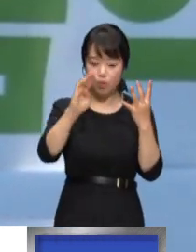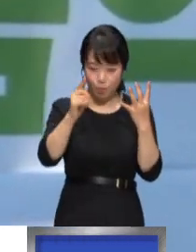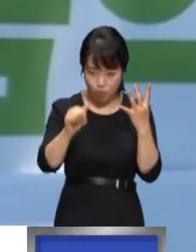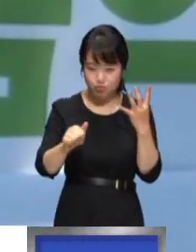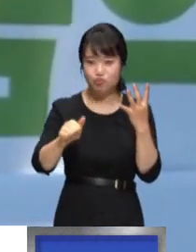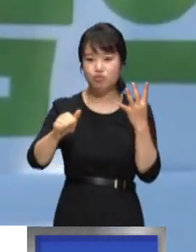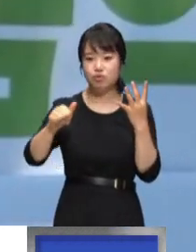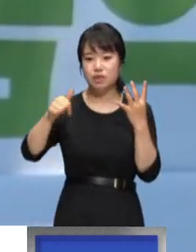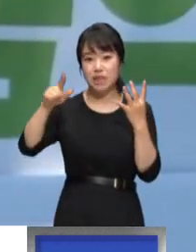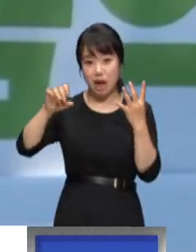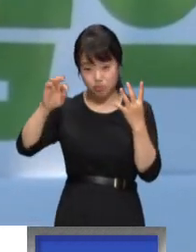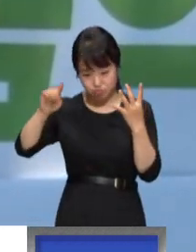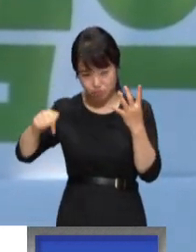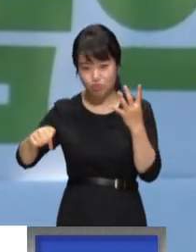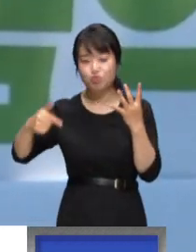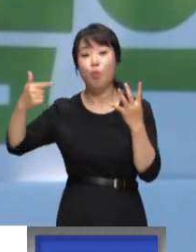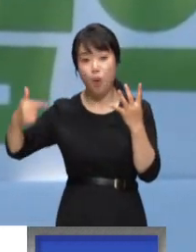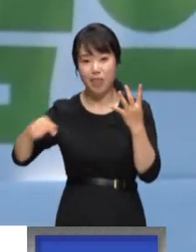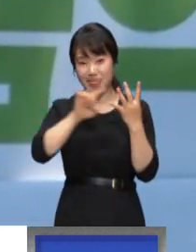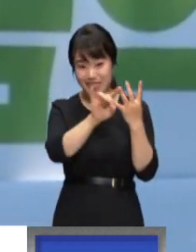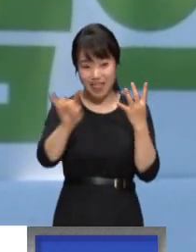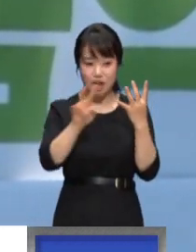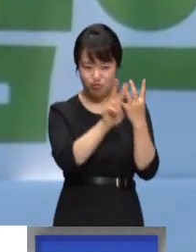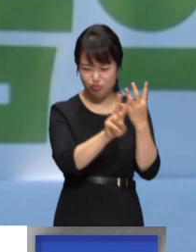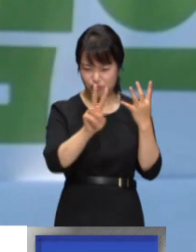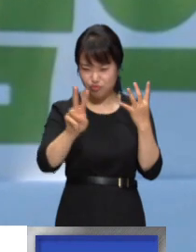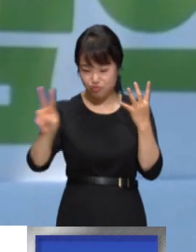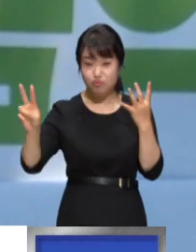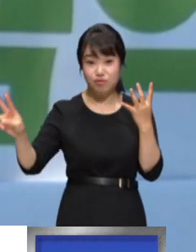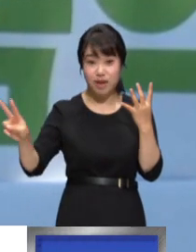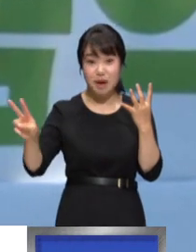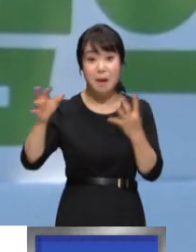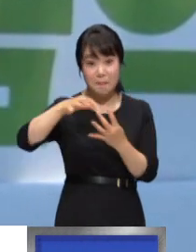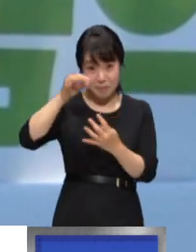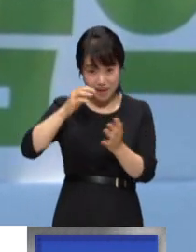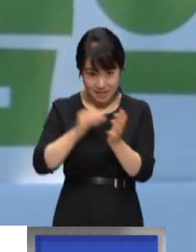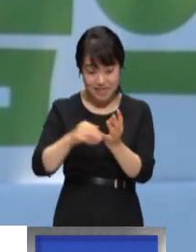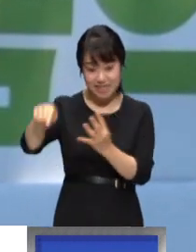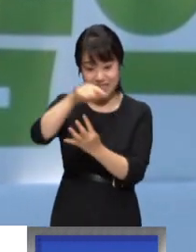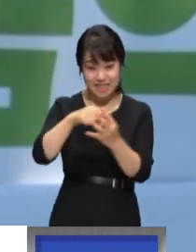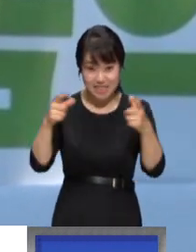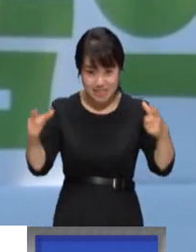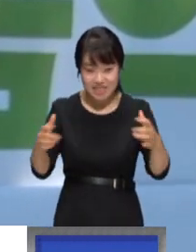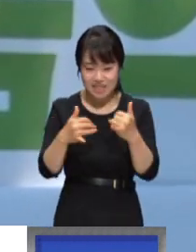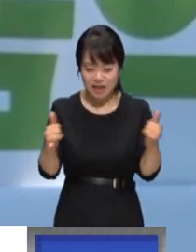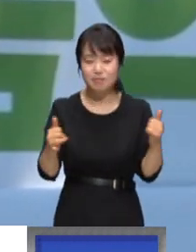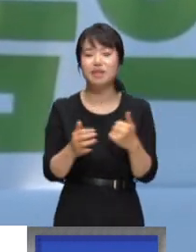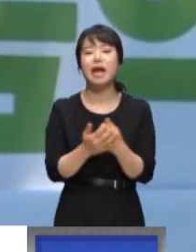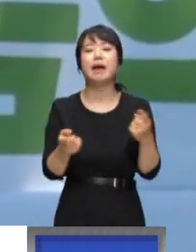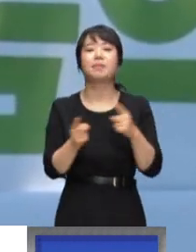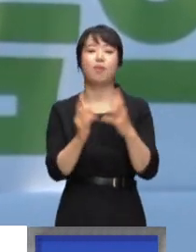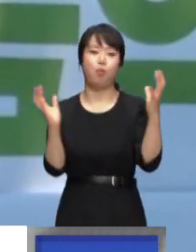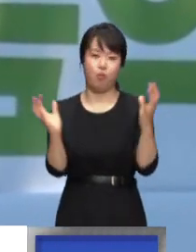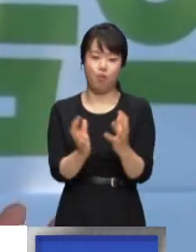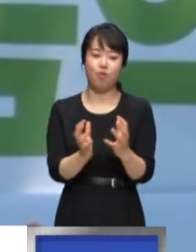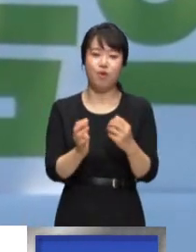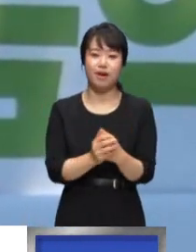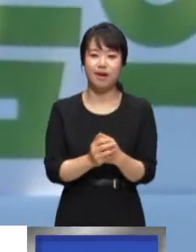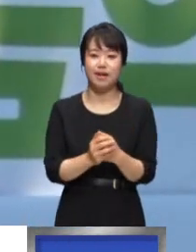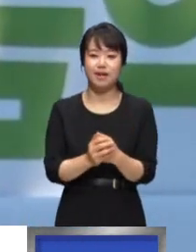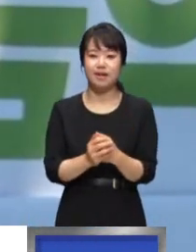노원구의 각 구마다 두 명씩의 전문가들이 있고요. 예, 그 선발된 두 명씩의 전문가들이 같이 모여서